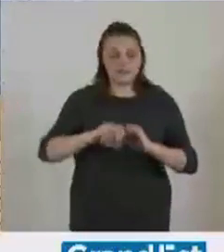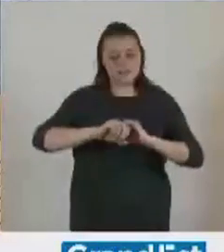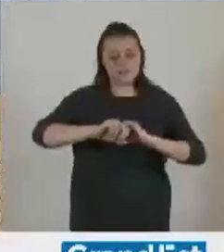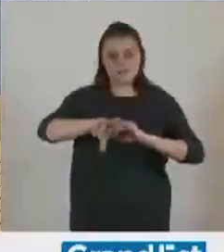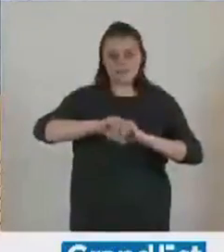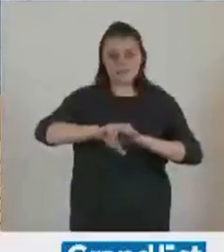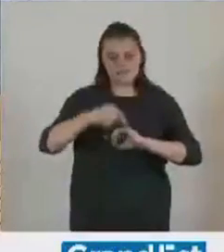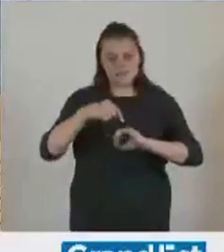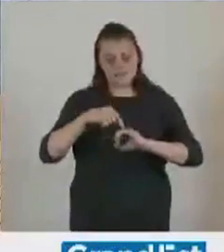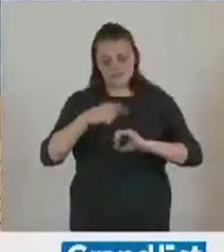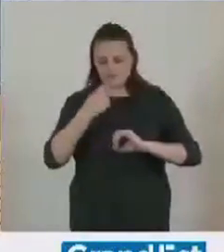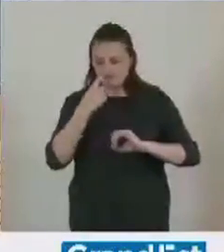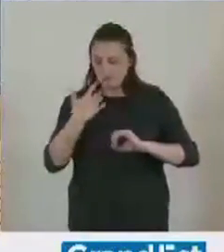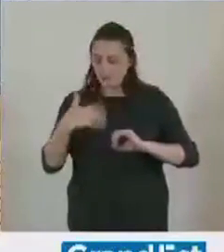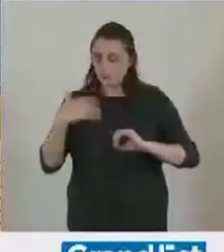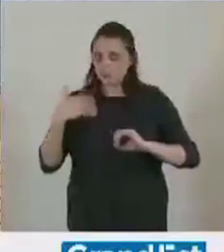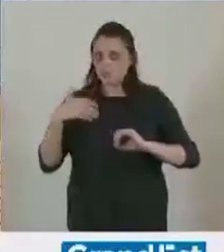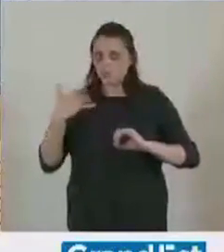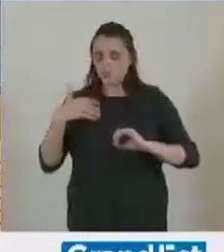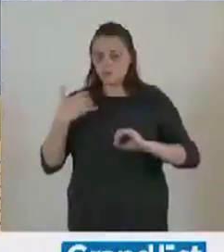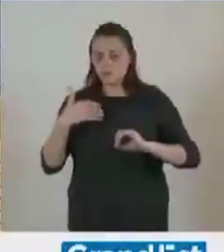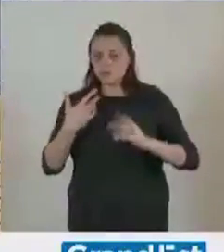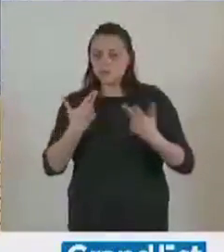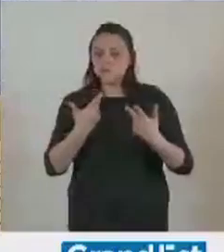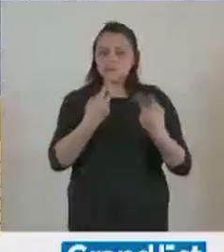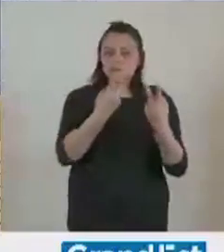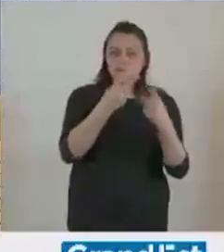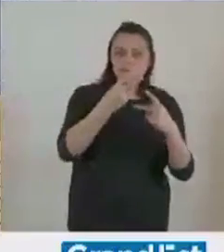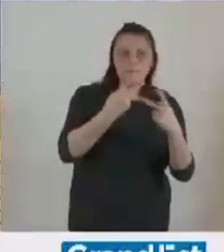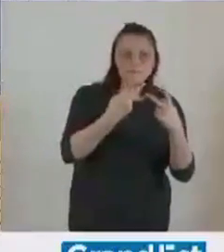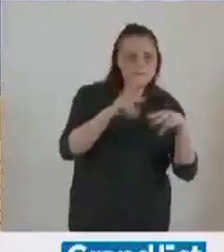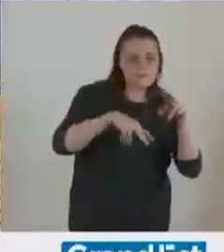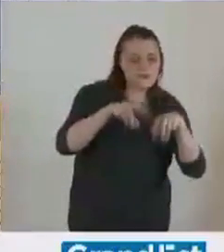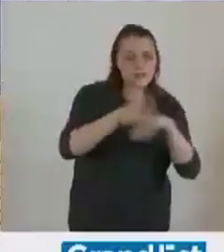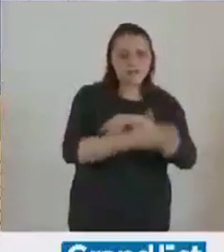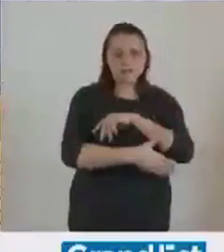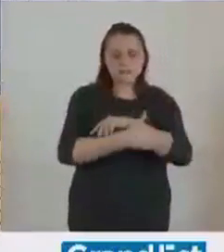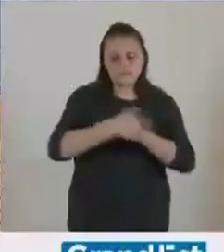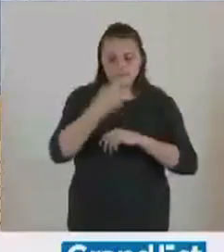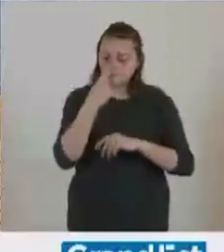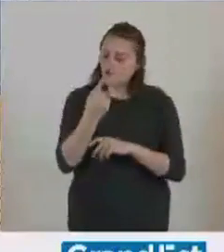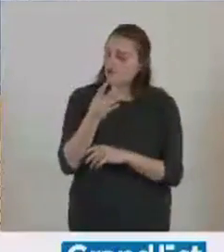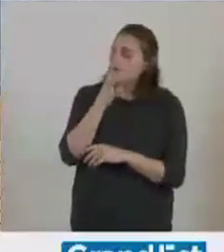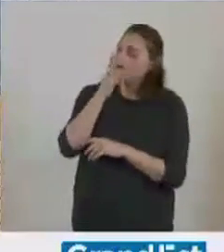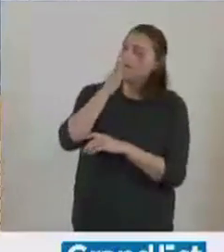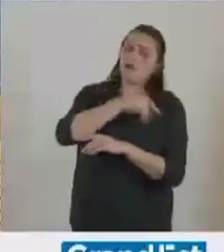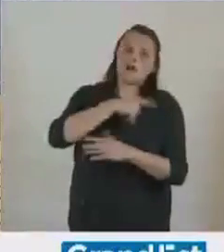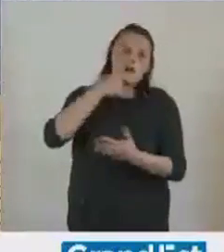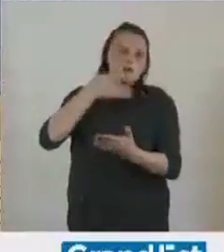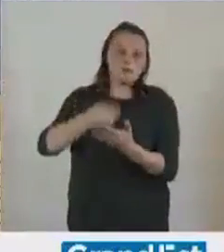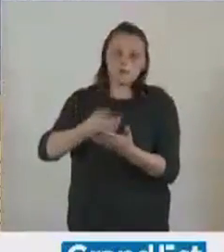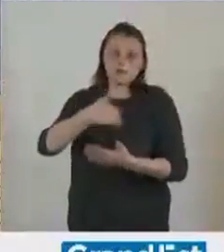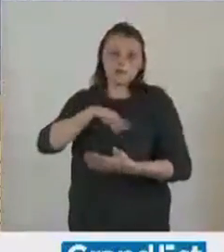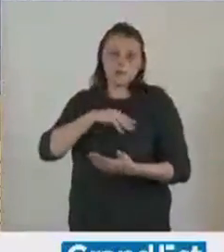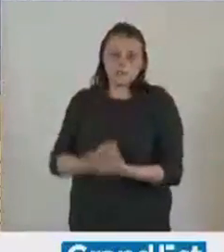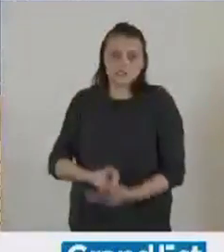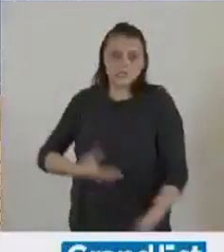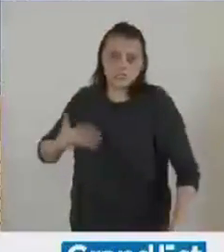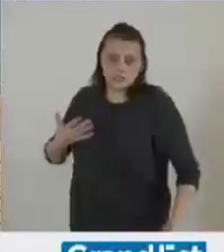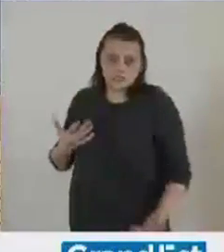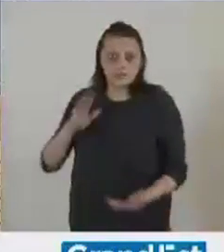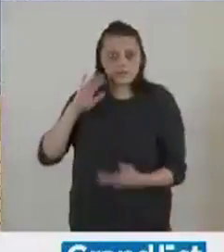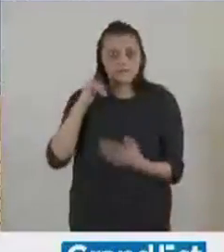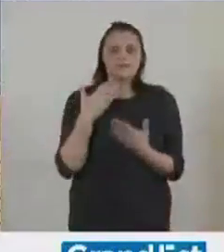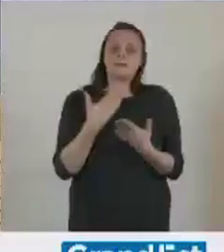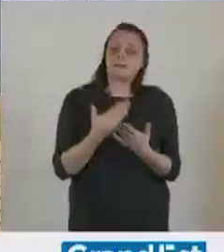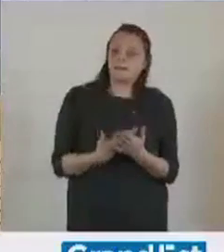inabordable financièrement pour nombre de territoires ruraux, et nous avons eu l'occasion avec Philippe Mangin, dans le cadre de nos parcours à travers